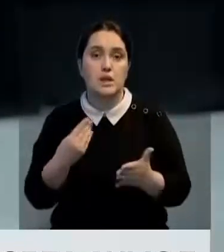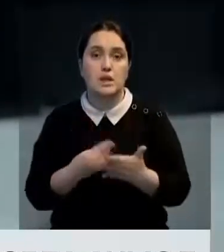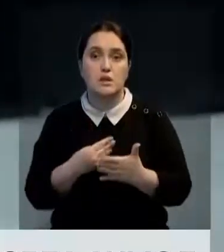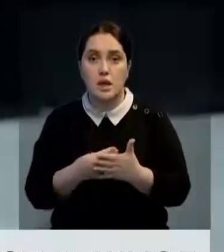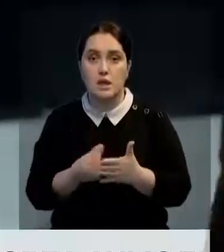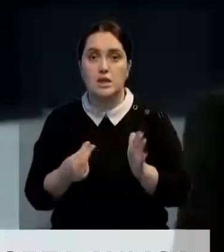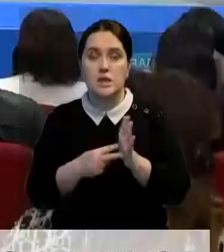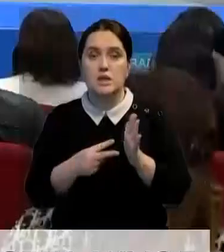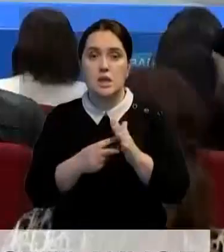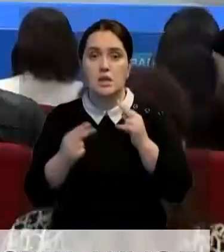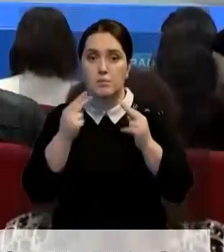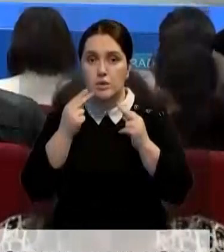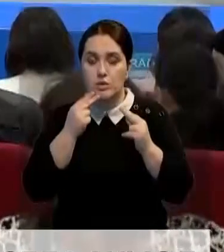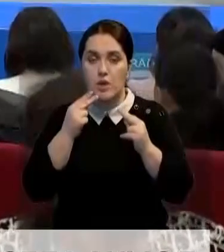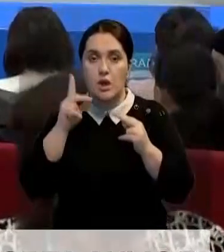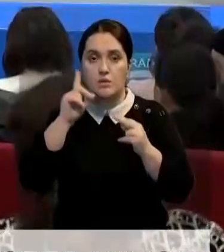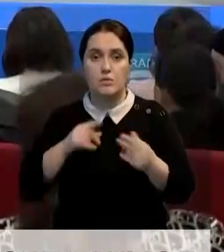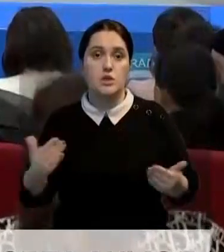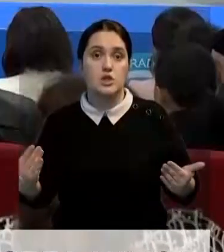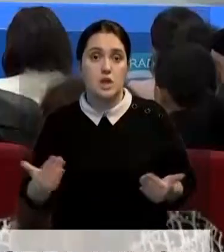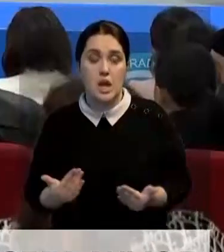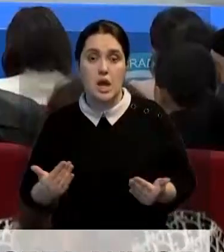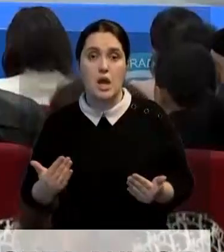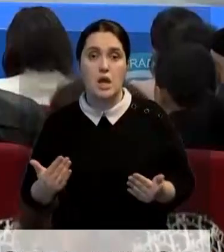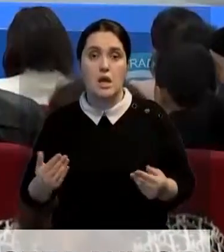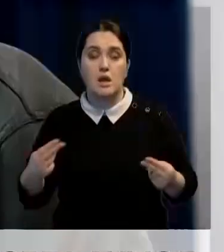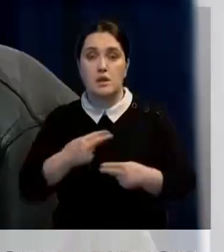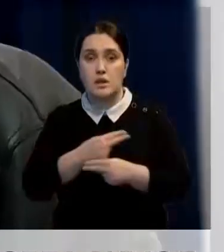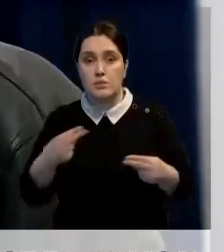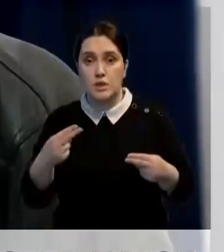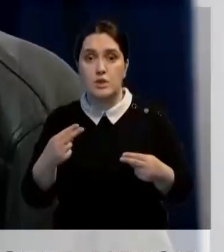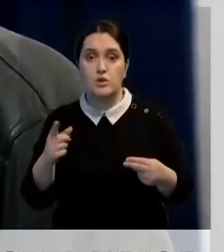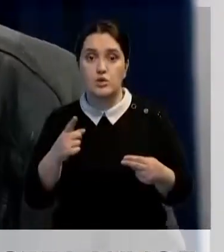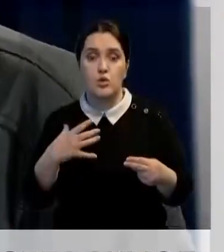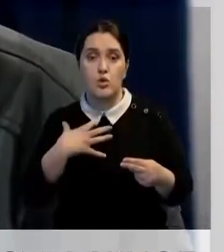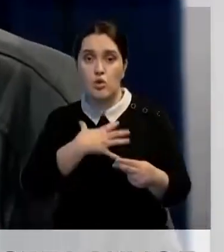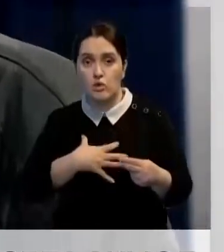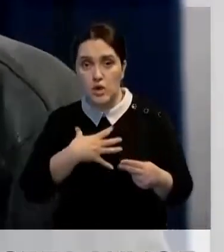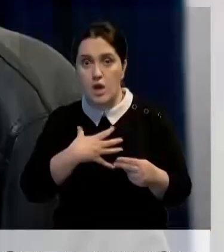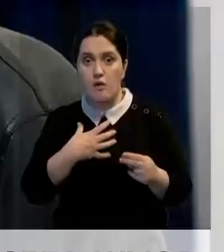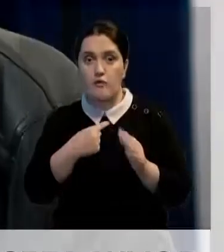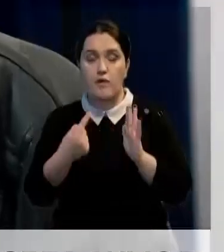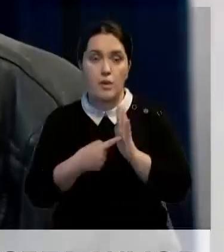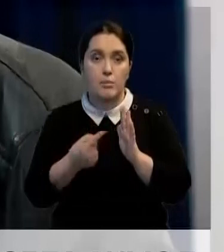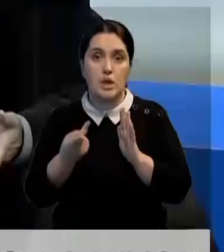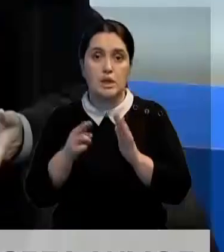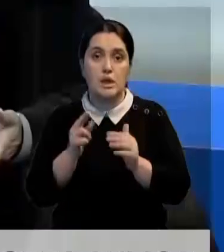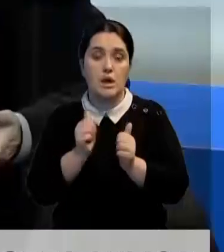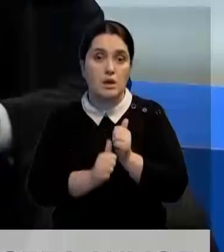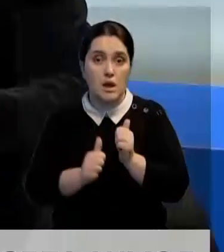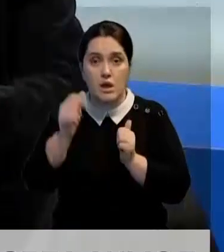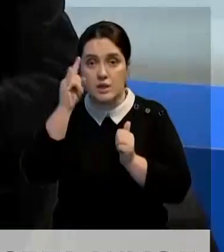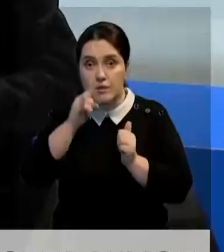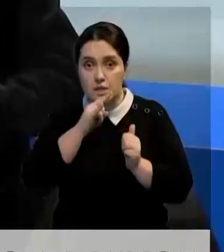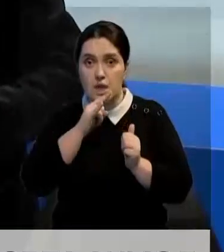вопросы национальной валюты, цен на продовольствие и доступности жилья. Рассуждая на эту тему, спикеры отметили, что это важные вопросы